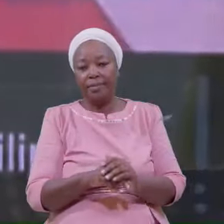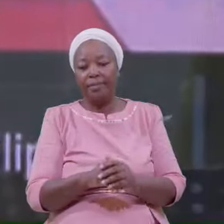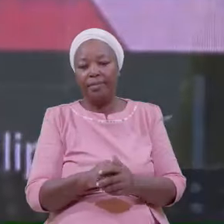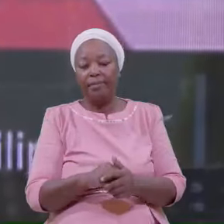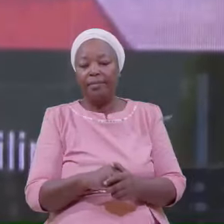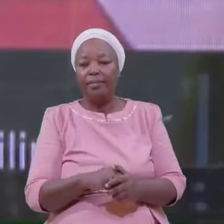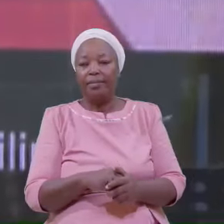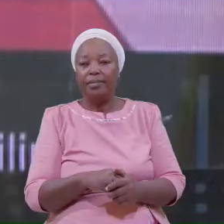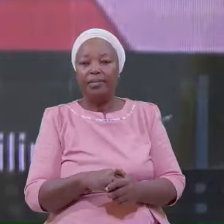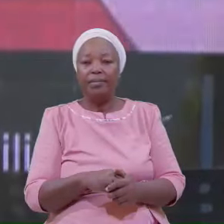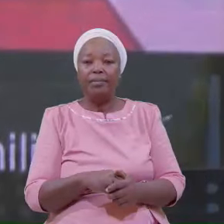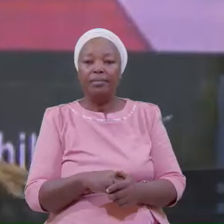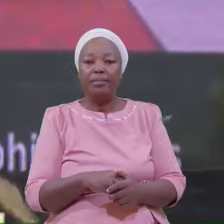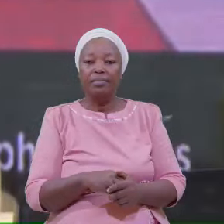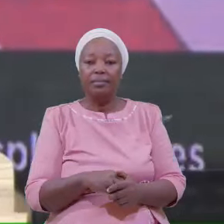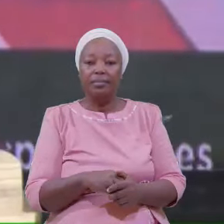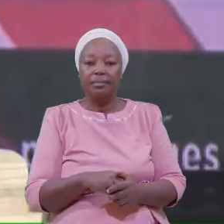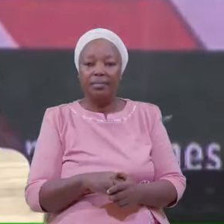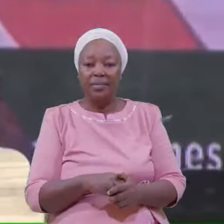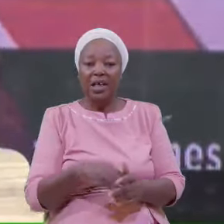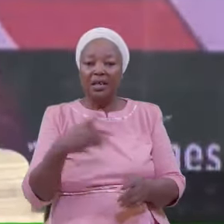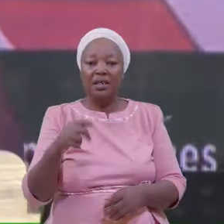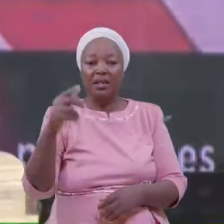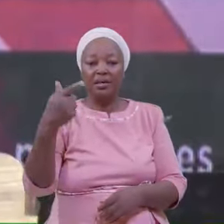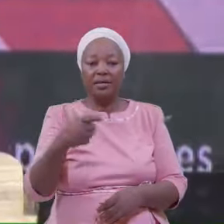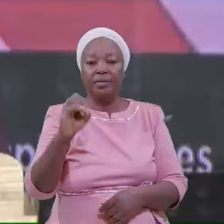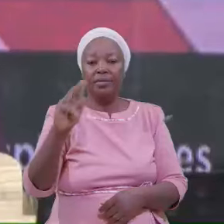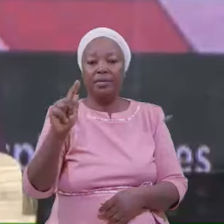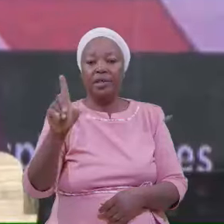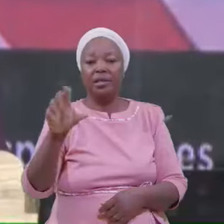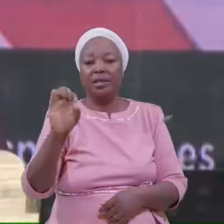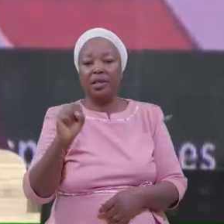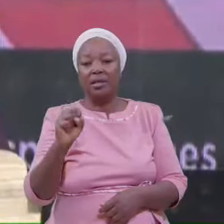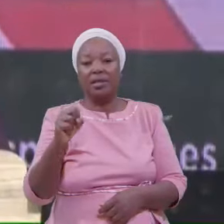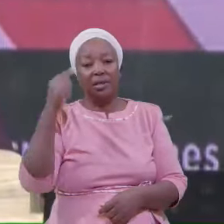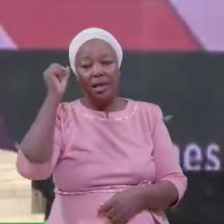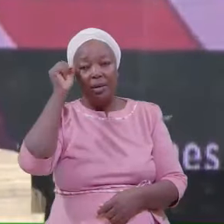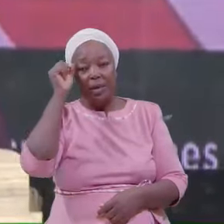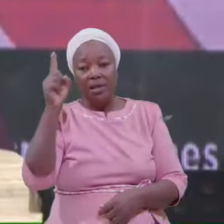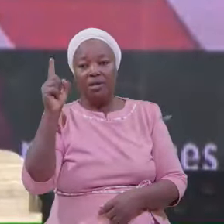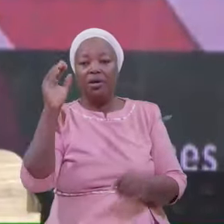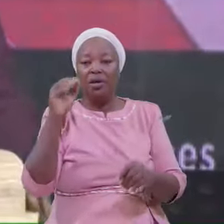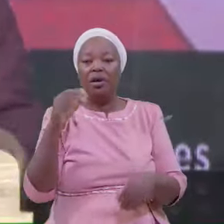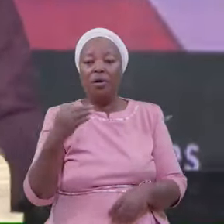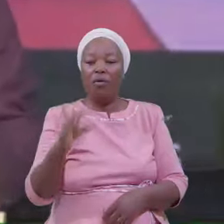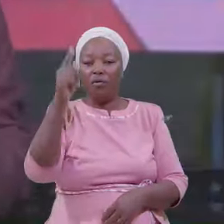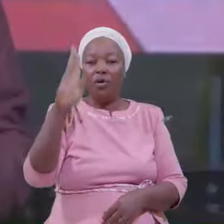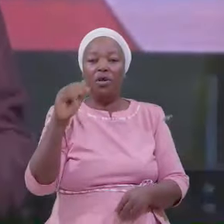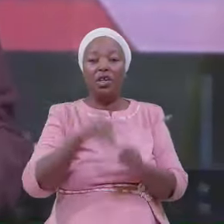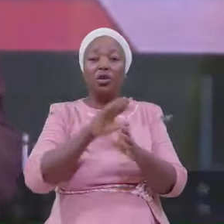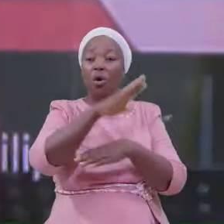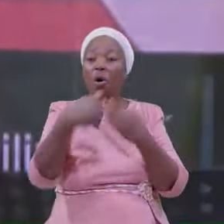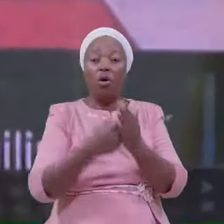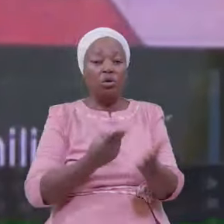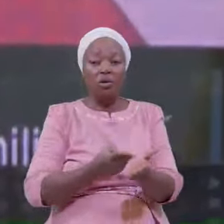tao the sa katotohanan ng ating Panginoon. Of God in all sincerity. Ano ang tingin ng mga